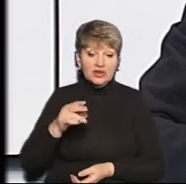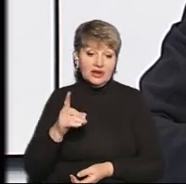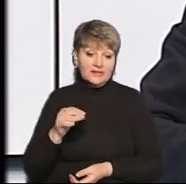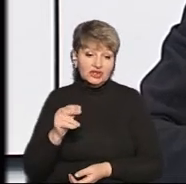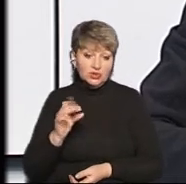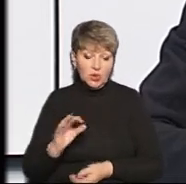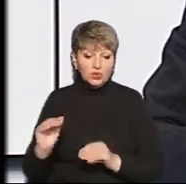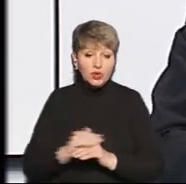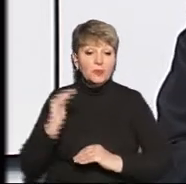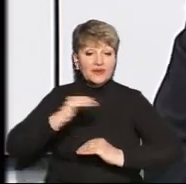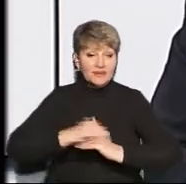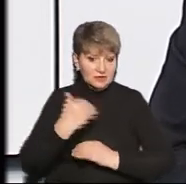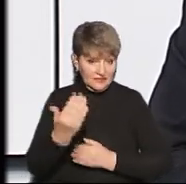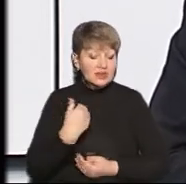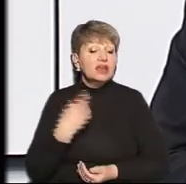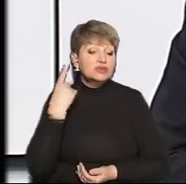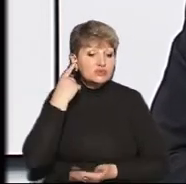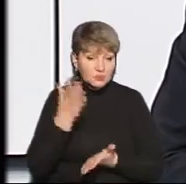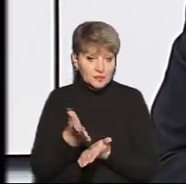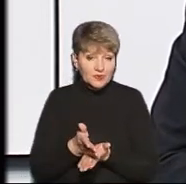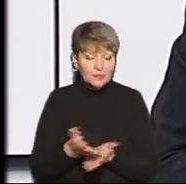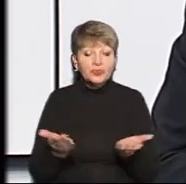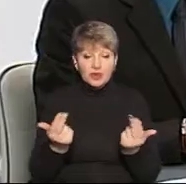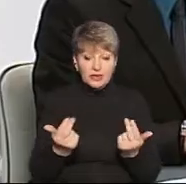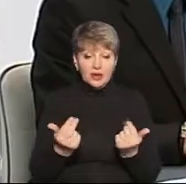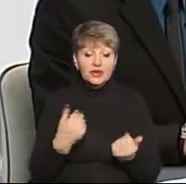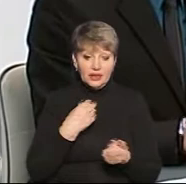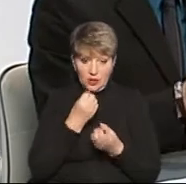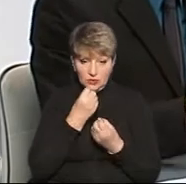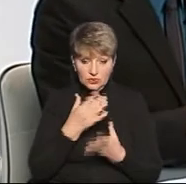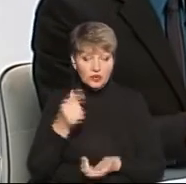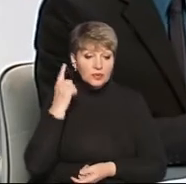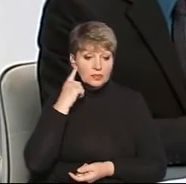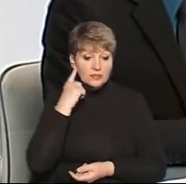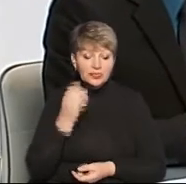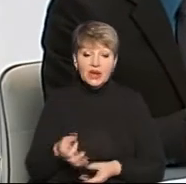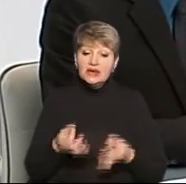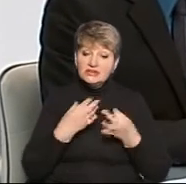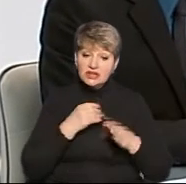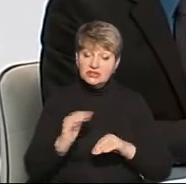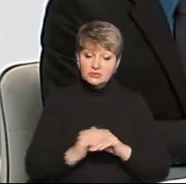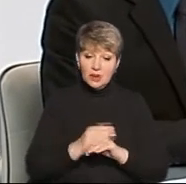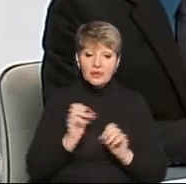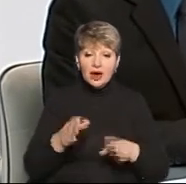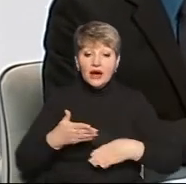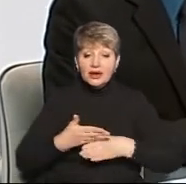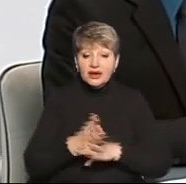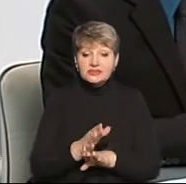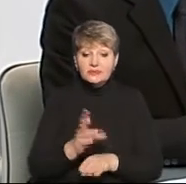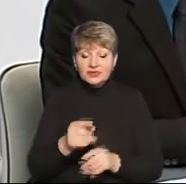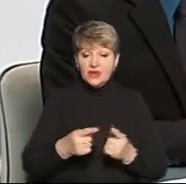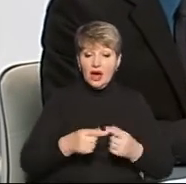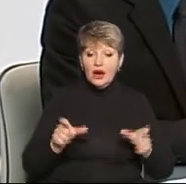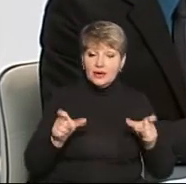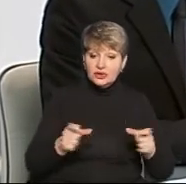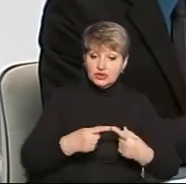Людмила, добрий вечір. Чуєте нас? Доброго вечора, студія. Чую вас добре. Пані Людмила, скажіть, будь ласка, як розподіляють на карантинні